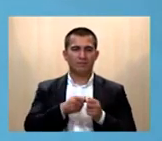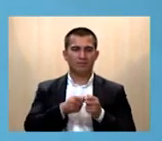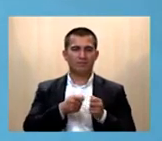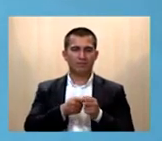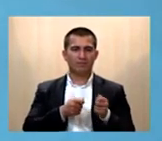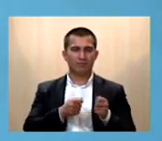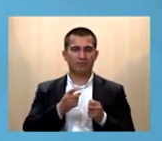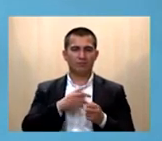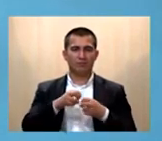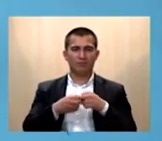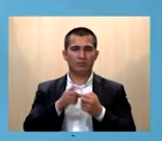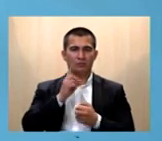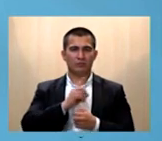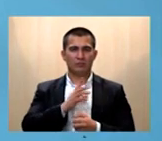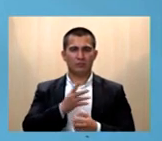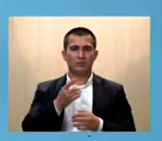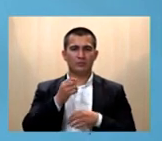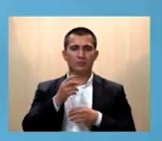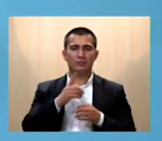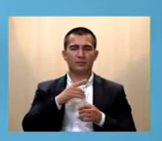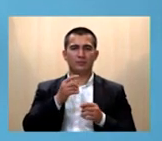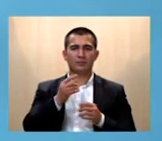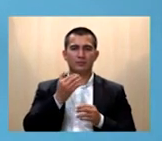Oldinga o'tiramiz.